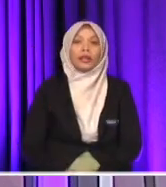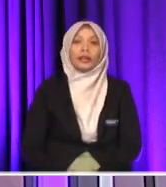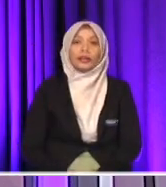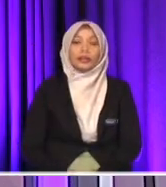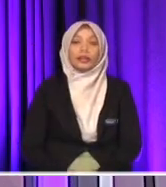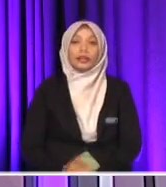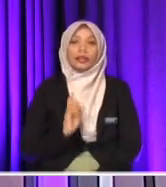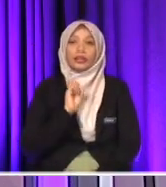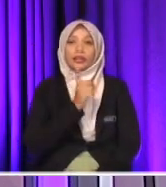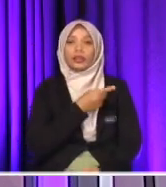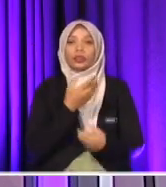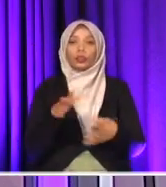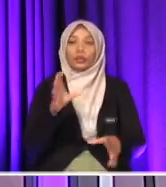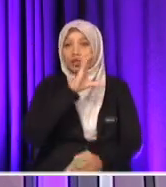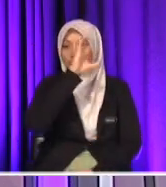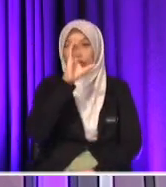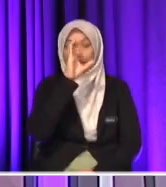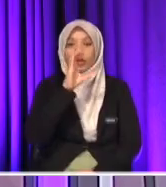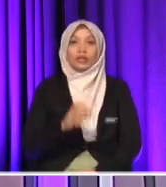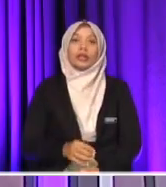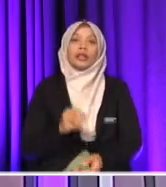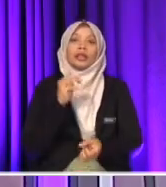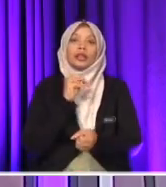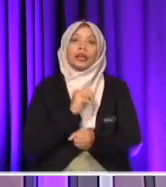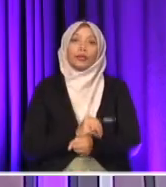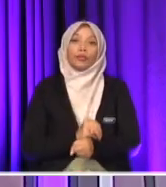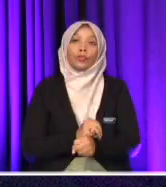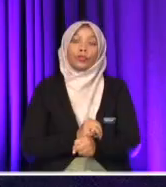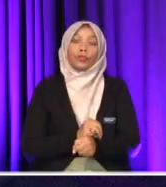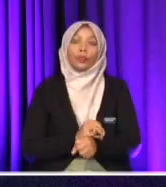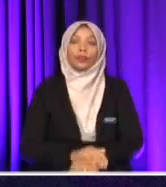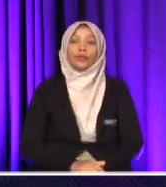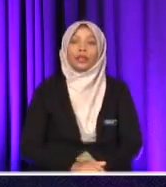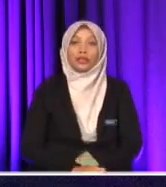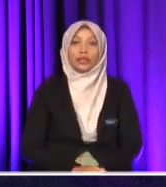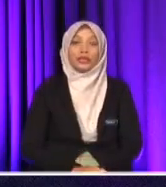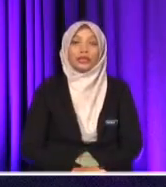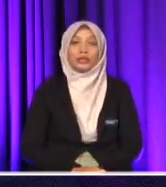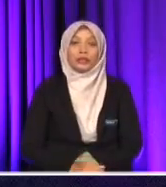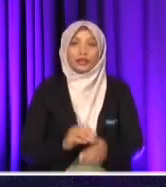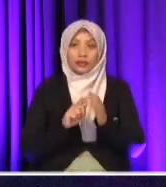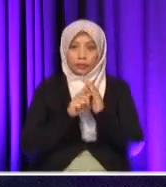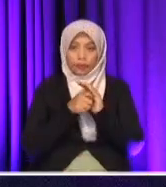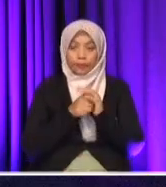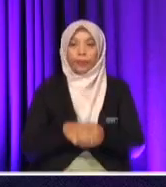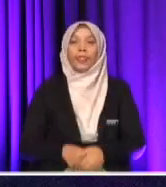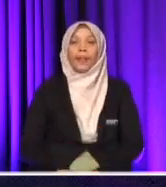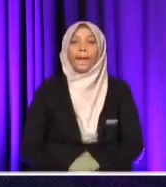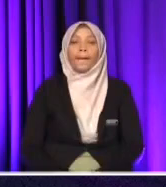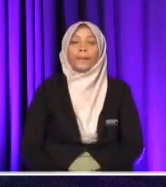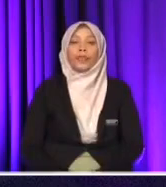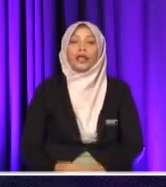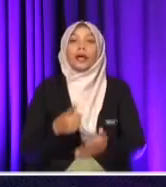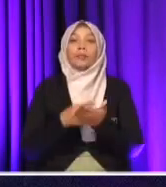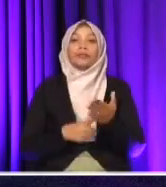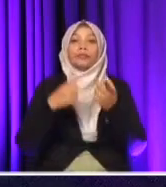cari tempoh. Okey, kita masukkan formula. Ini matematik saja. Betul, Iman? Betul, Cikgu. Betul. Okey, so berapa dapat jawapan